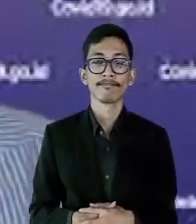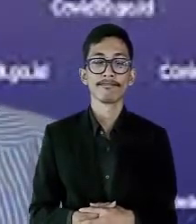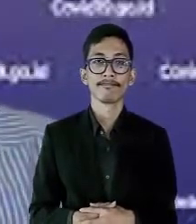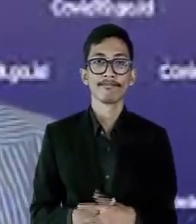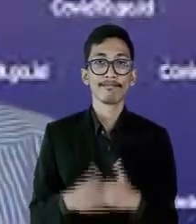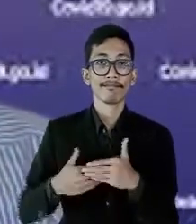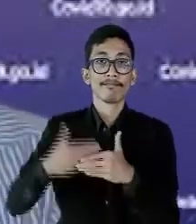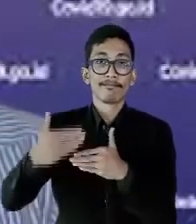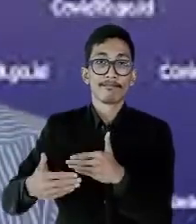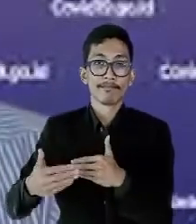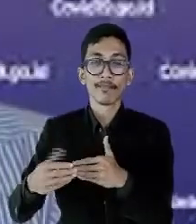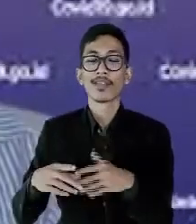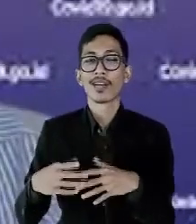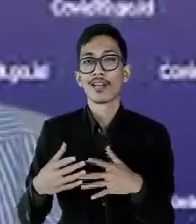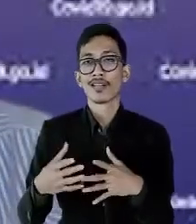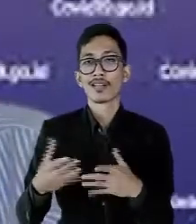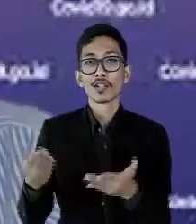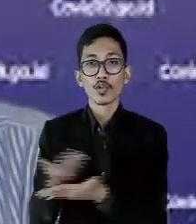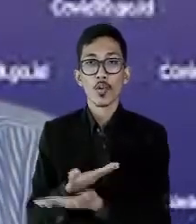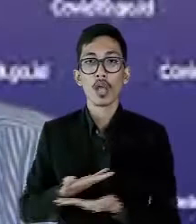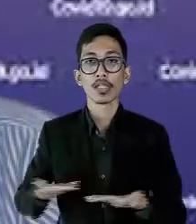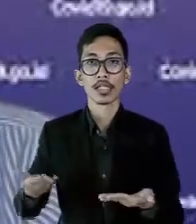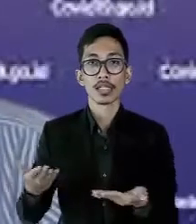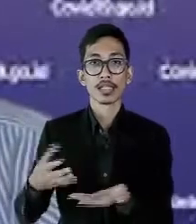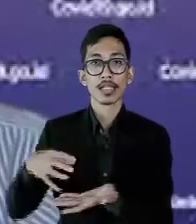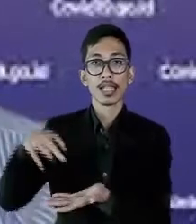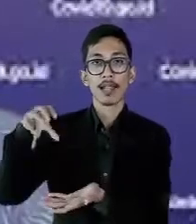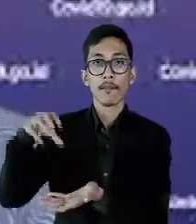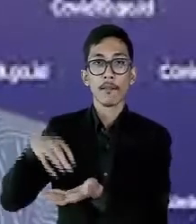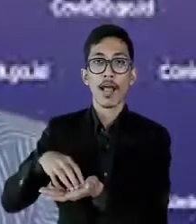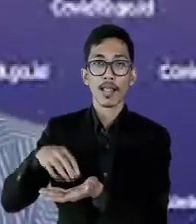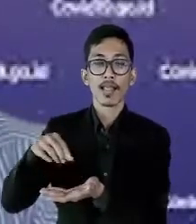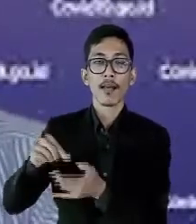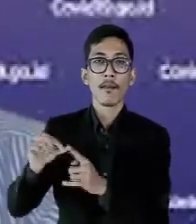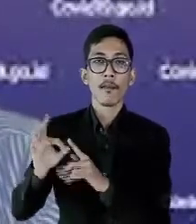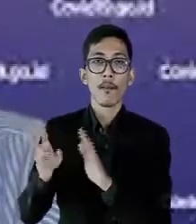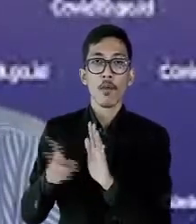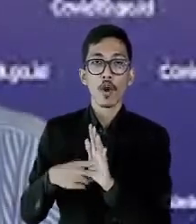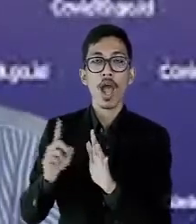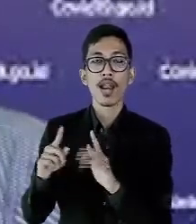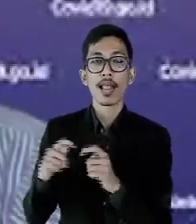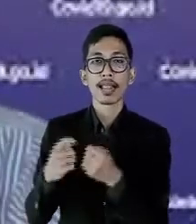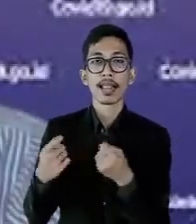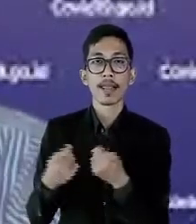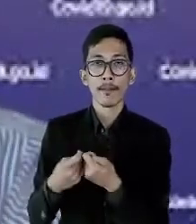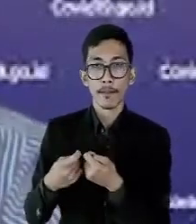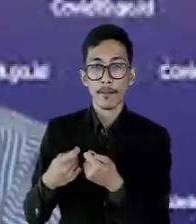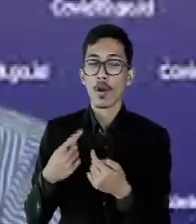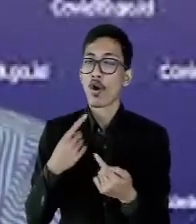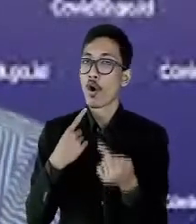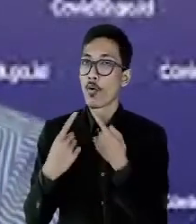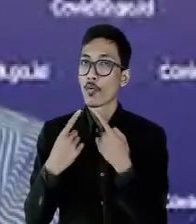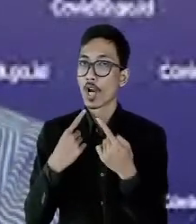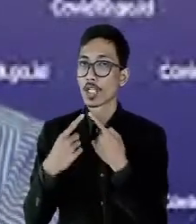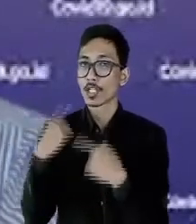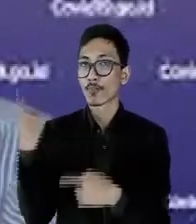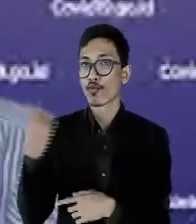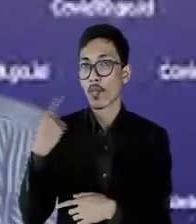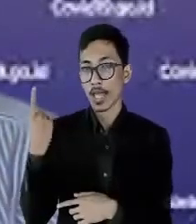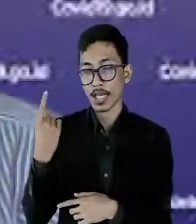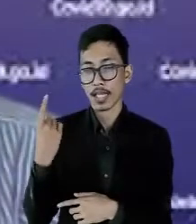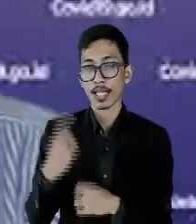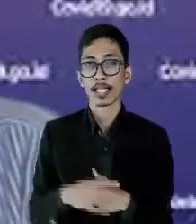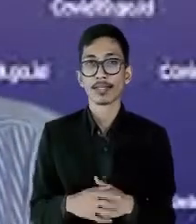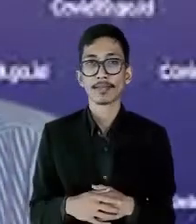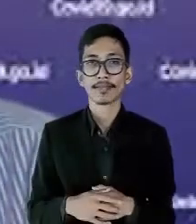dan situasi di lapangan. Sudah ada tim komunikasi publik Satuan Tugas Penanganan COVID-19 dari Jakarta yang turun langsung ke lapangan